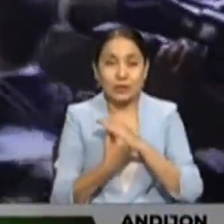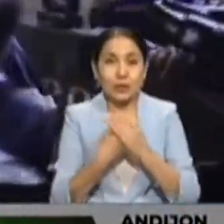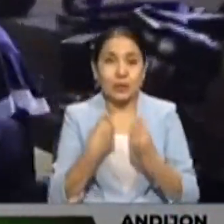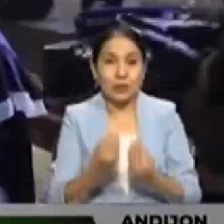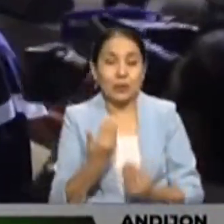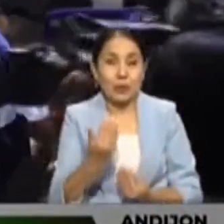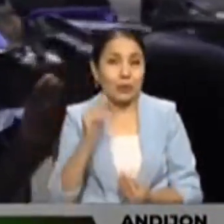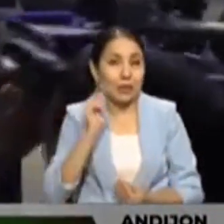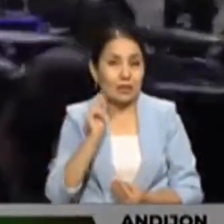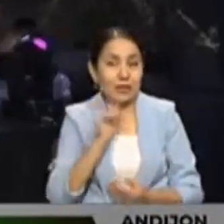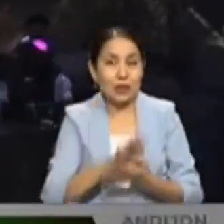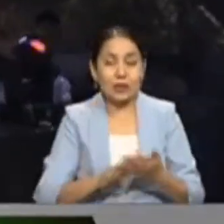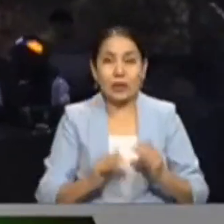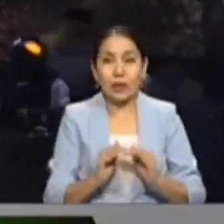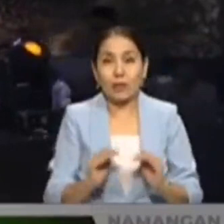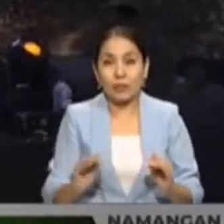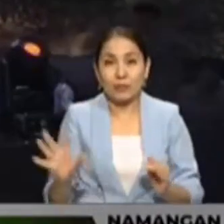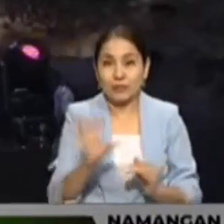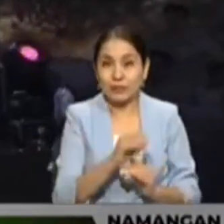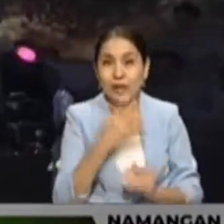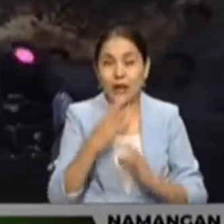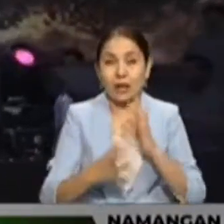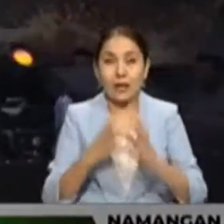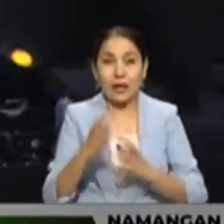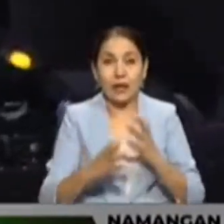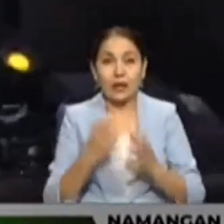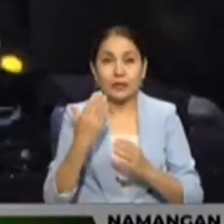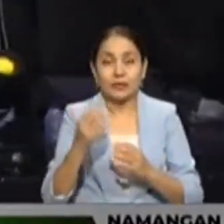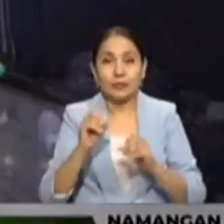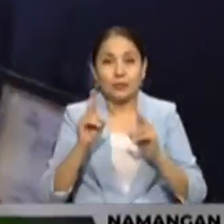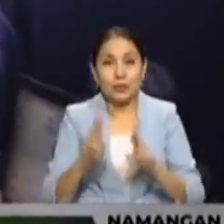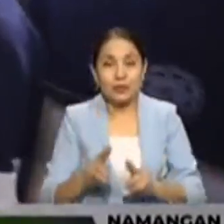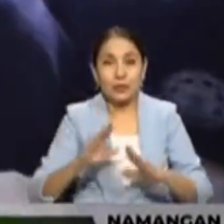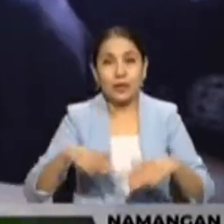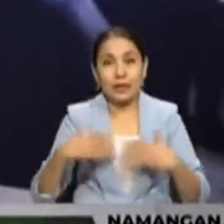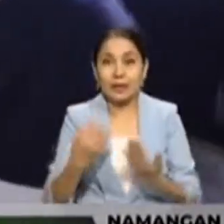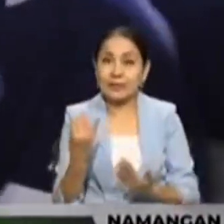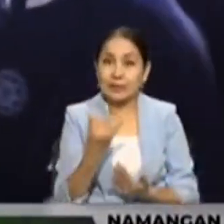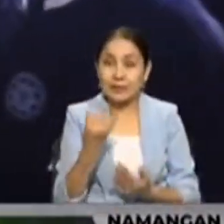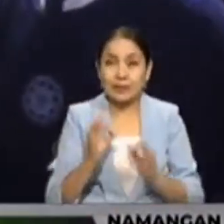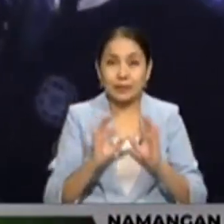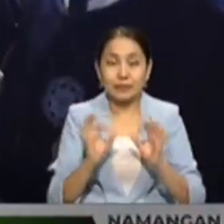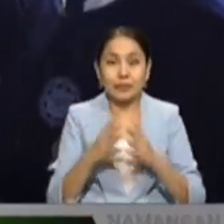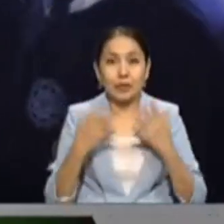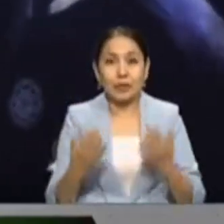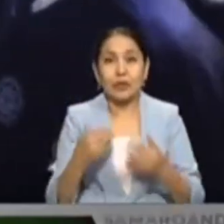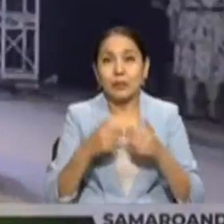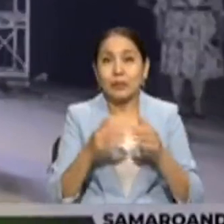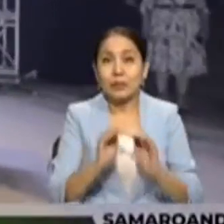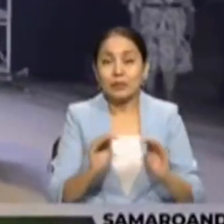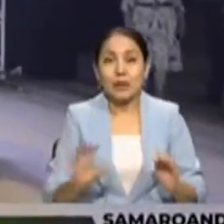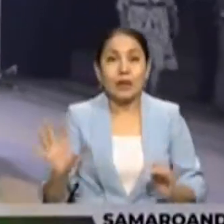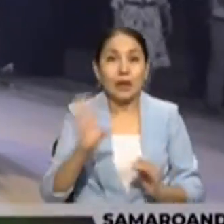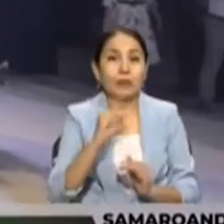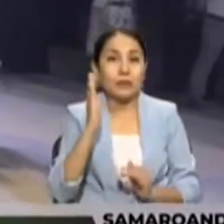bo'lib, tahsil olayotgan o'quvchilarga xalqaro oliy ta'lim muassasalari tomonidan takliflar va qiziqishlar juda katta. Bitiruvchilarning